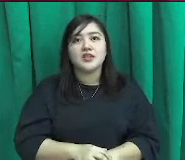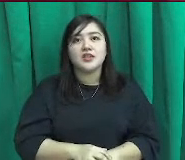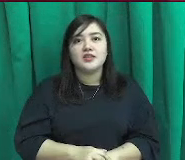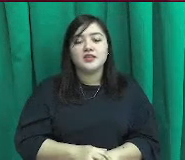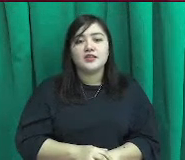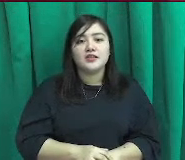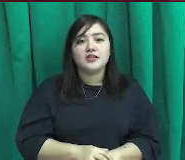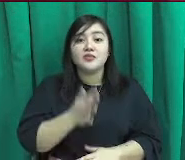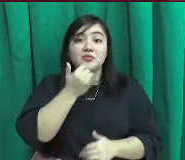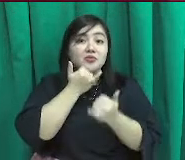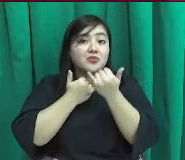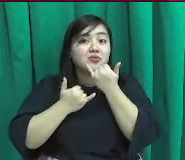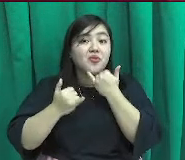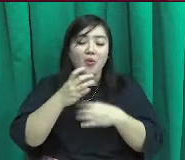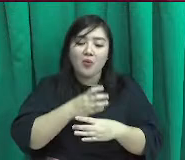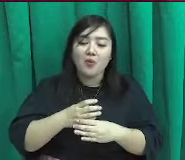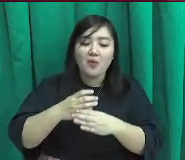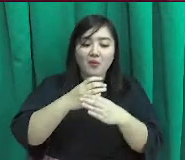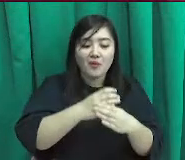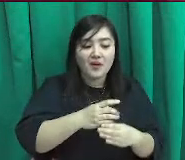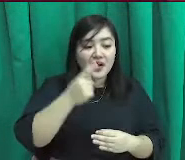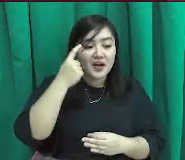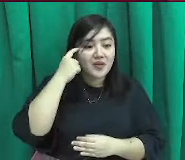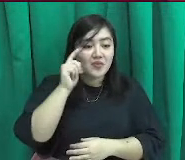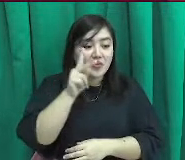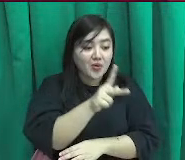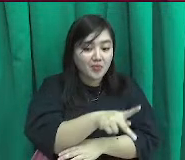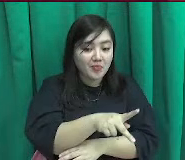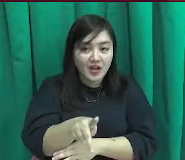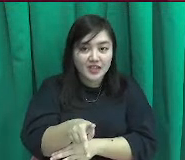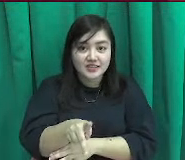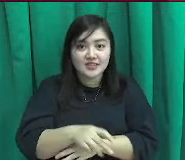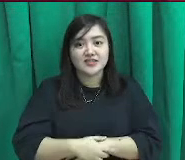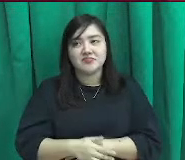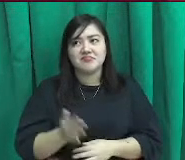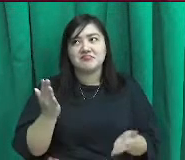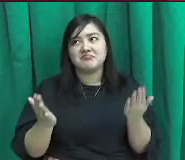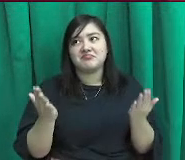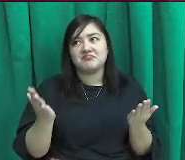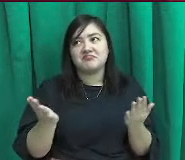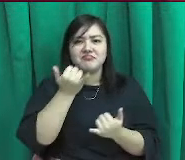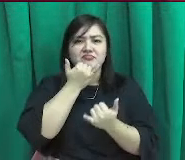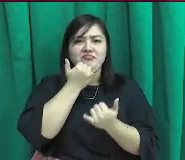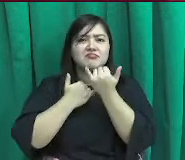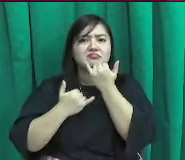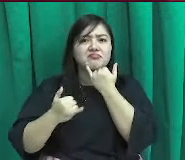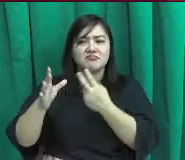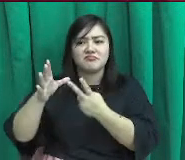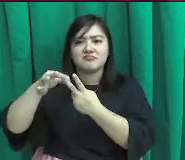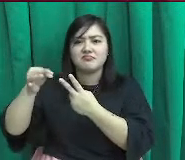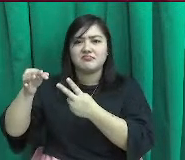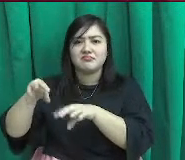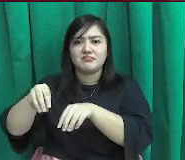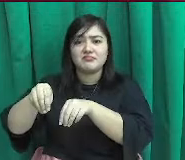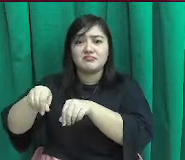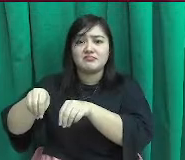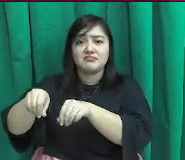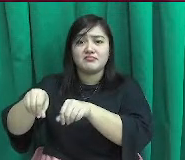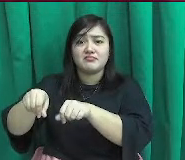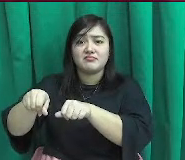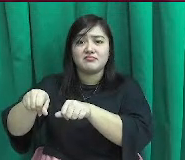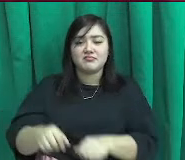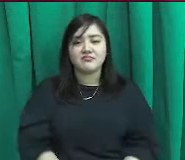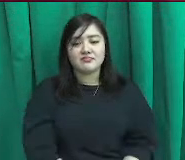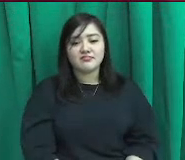Kasi hindi lang po yan, di ba, Sir Noel? Ikikwento nyo to. Kaya ako sinasabi sa ito eh. Sa inyo po ito eh. Laging kinikwento yan. Kasi speaking of gulay, kasi